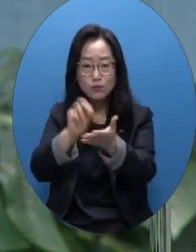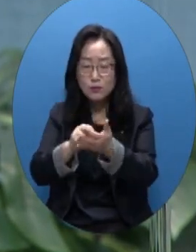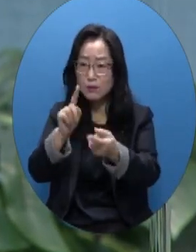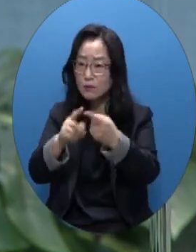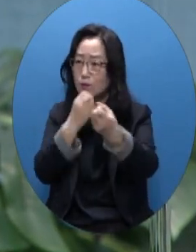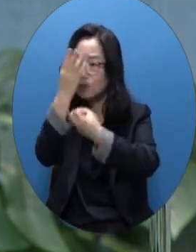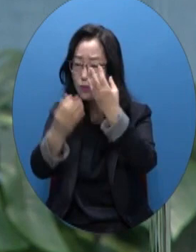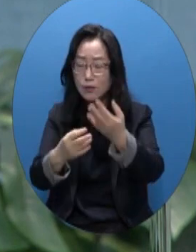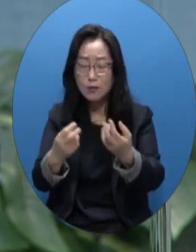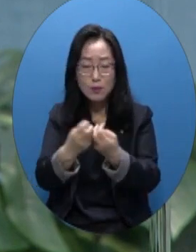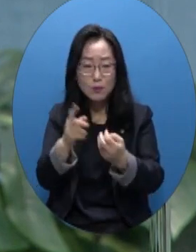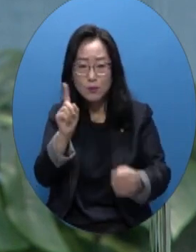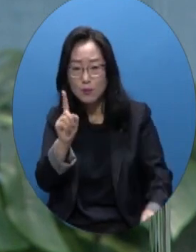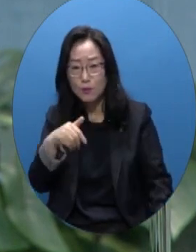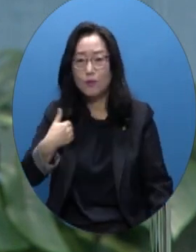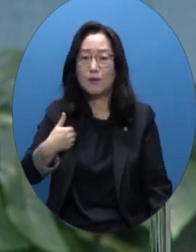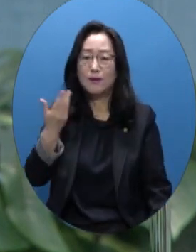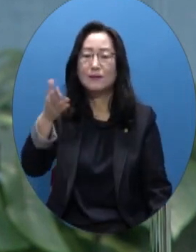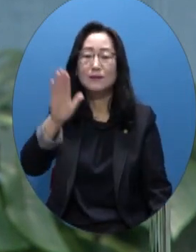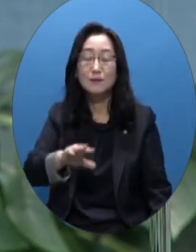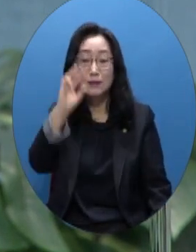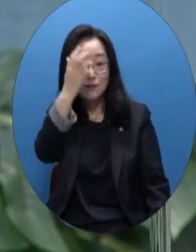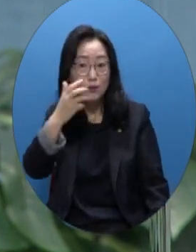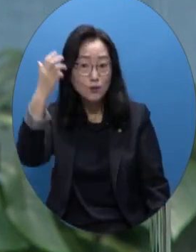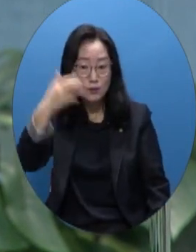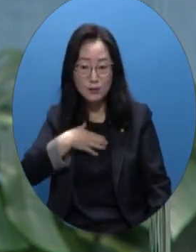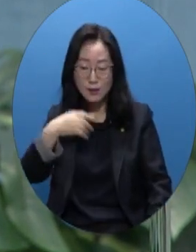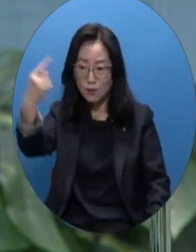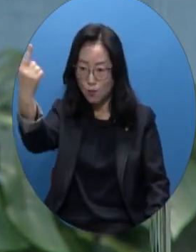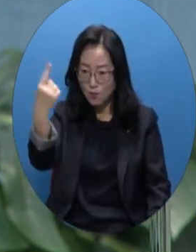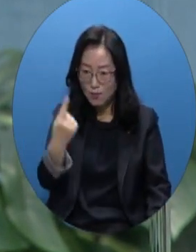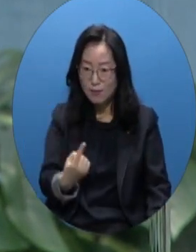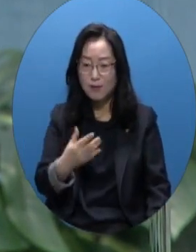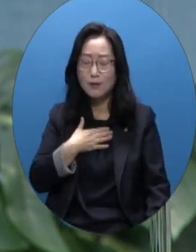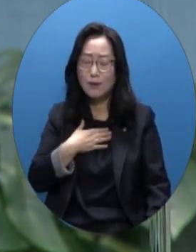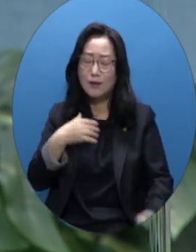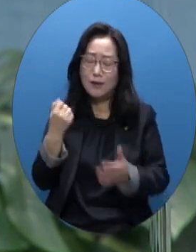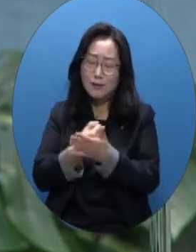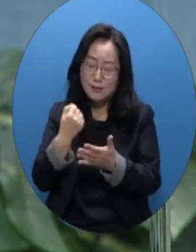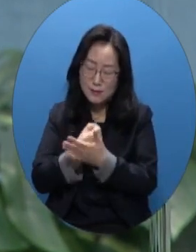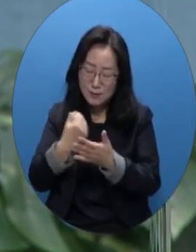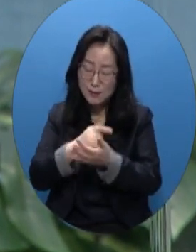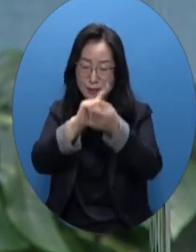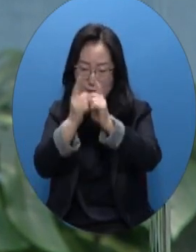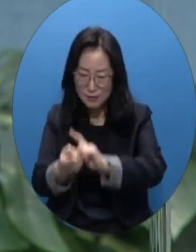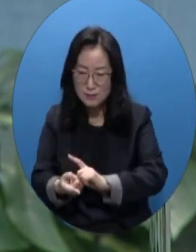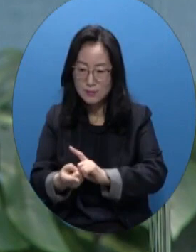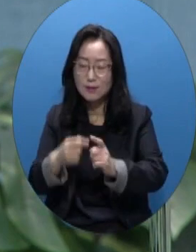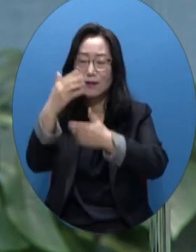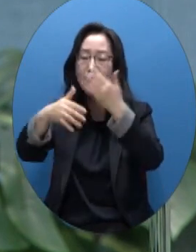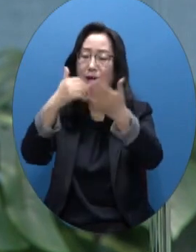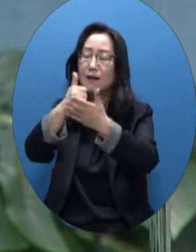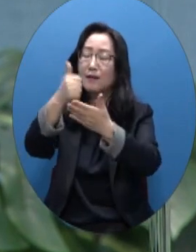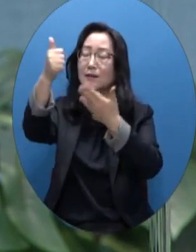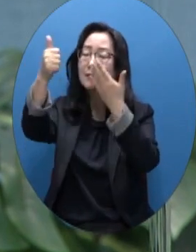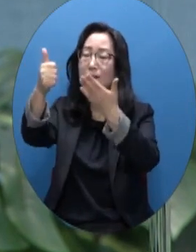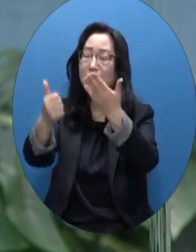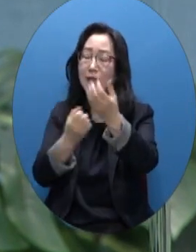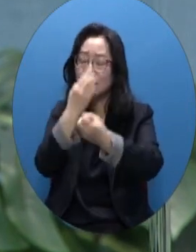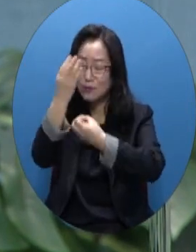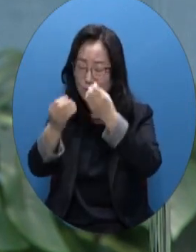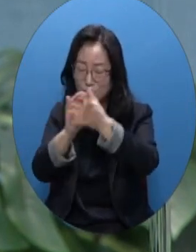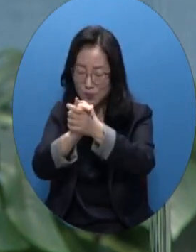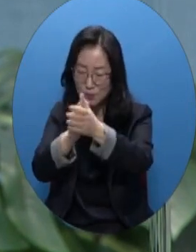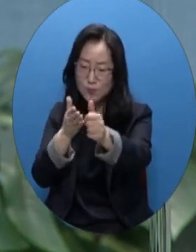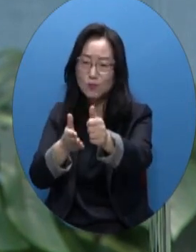알지 못하지만 은 성령께서 내 속에 오셔서 말할 수 없는 탄식으로 우리를 대신하여 하는게 강 가고